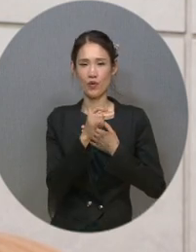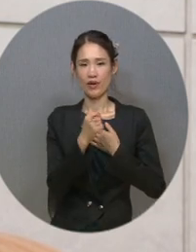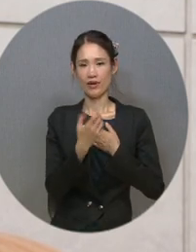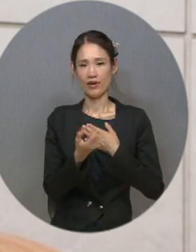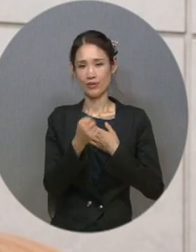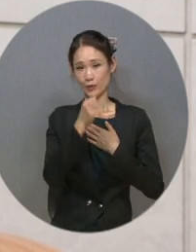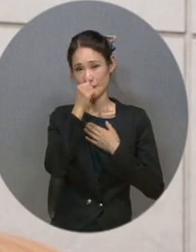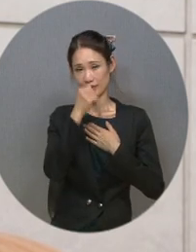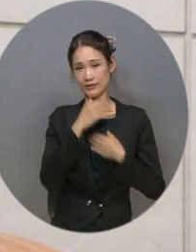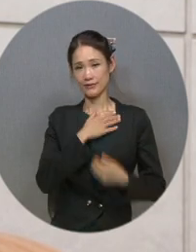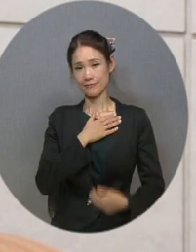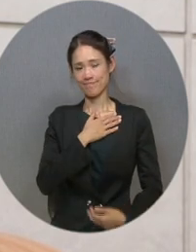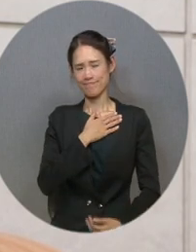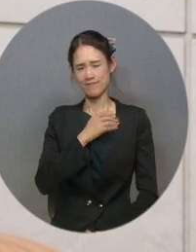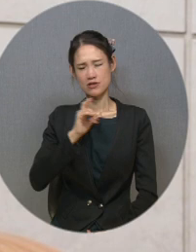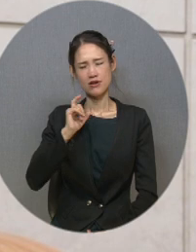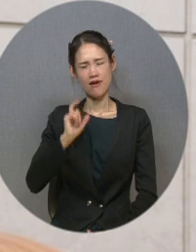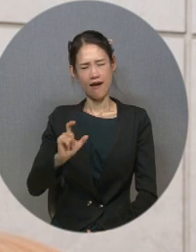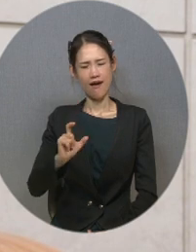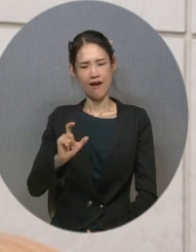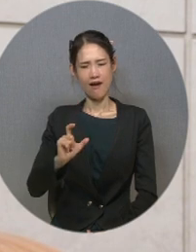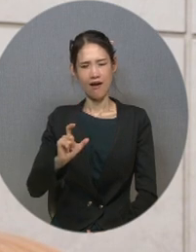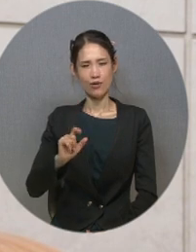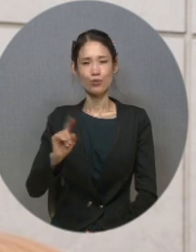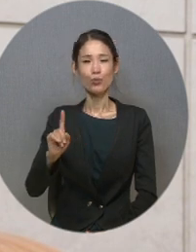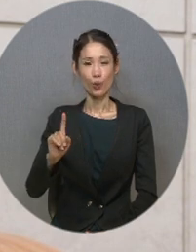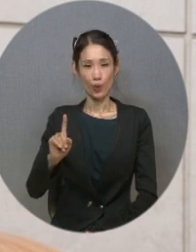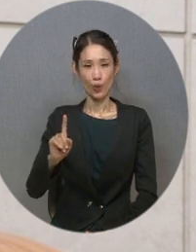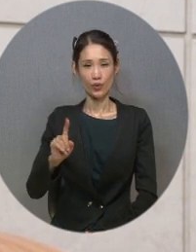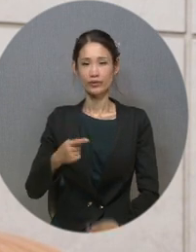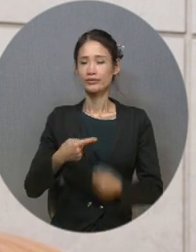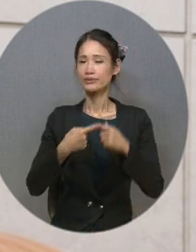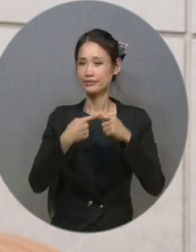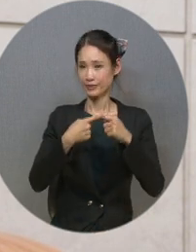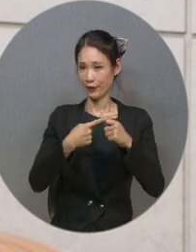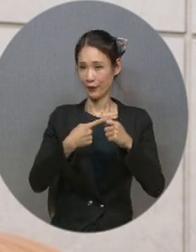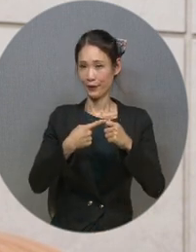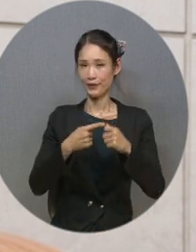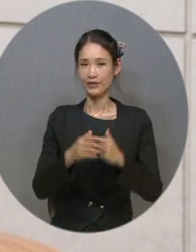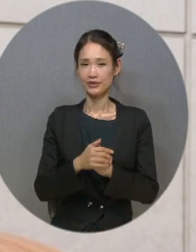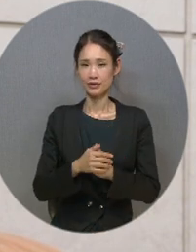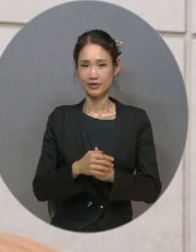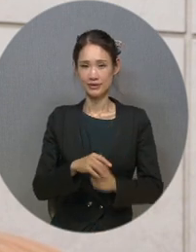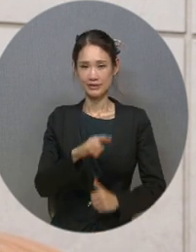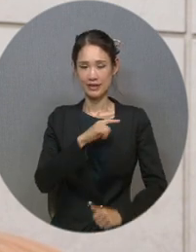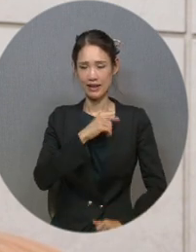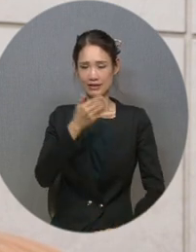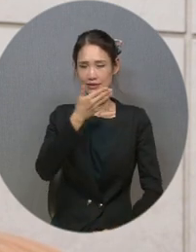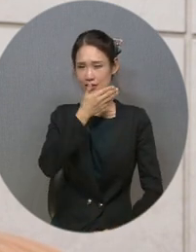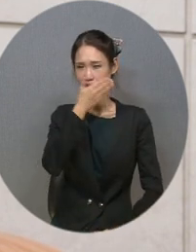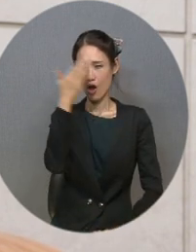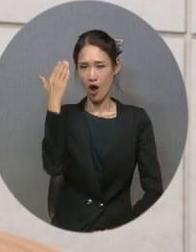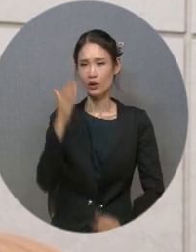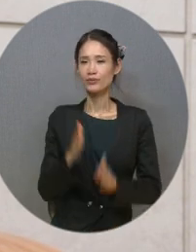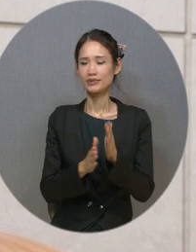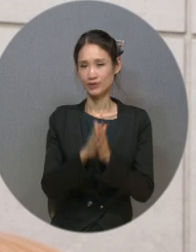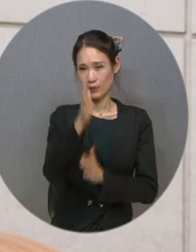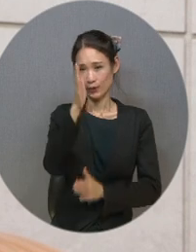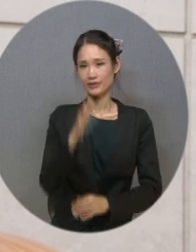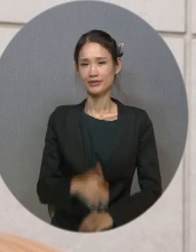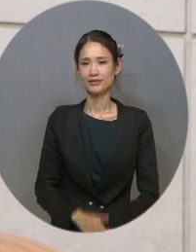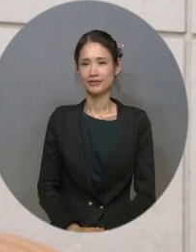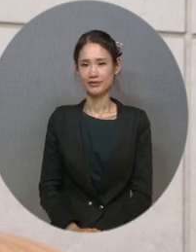있는 강점으로 내세울 수 있는 것은 첫째, 광양이 가장 젊은 도시라는 겁니다. 네네. 우리 광양의